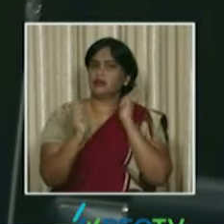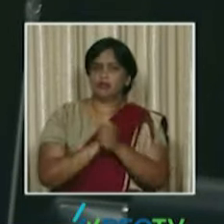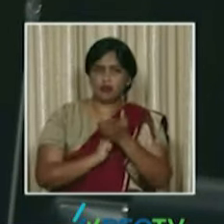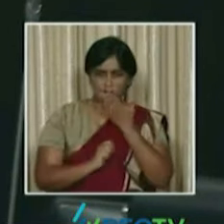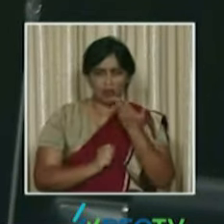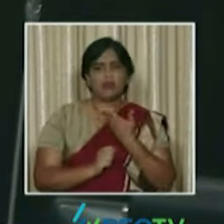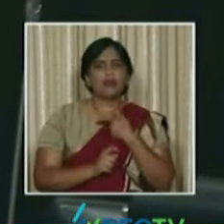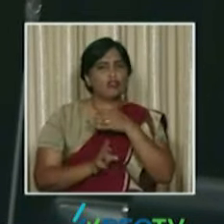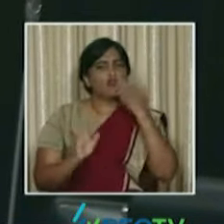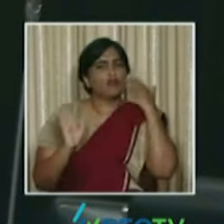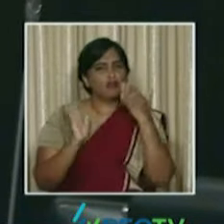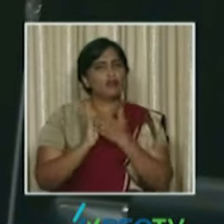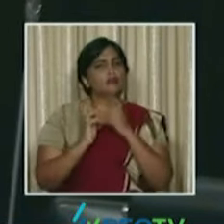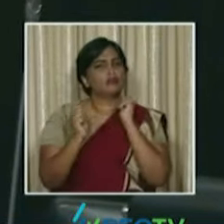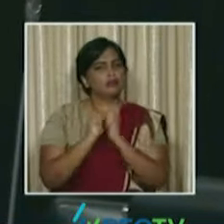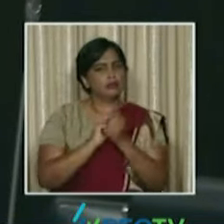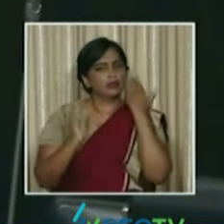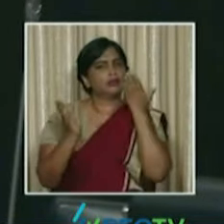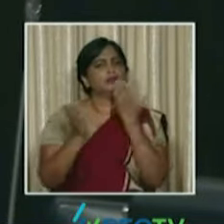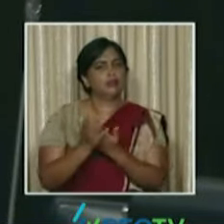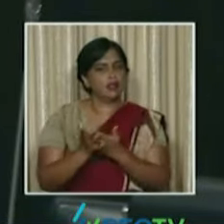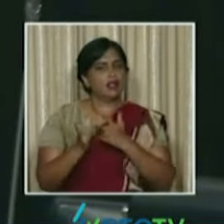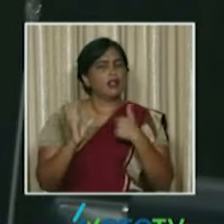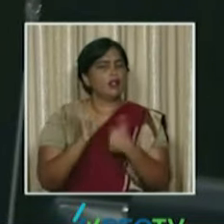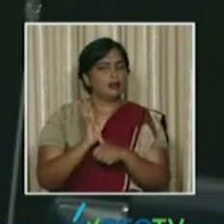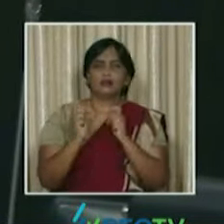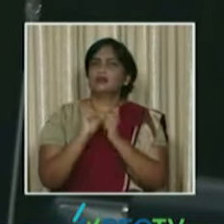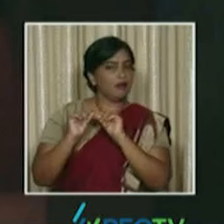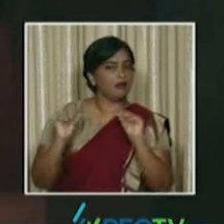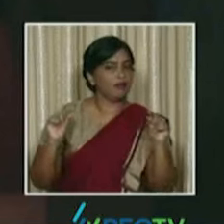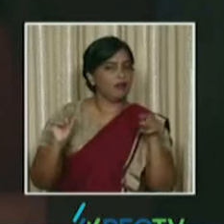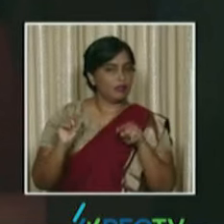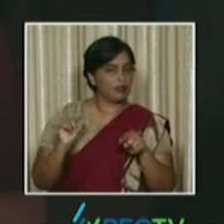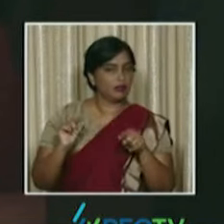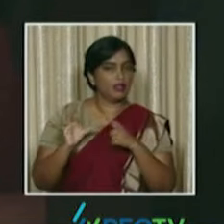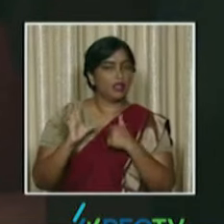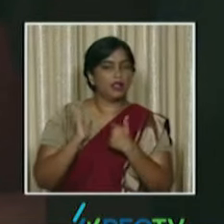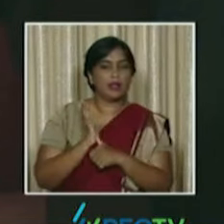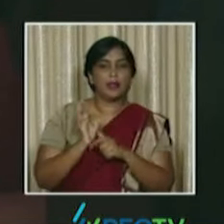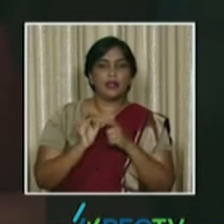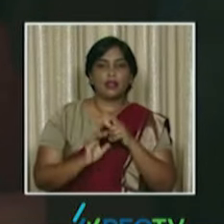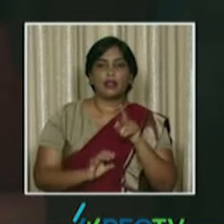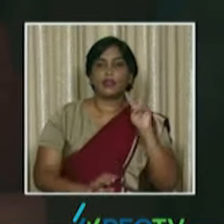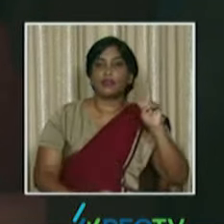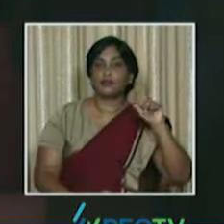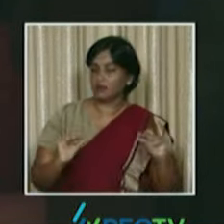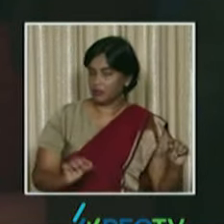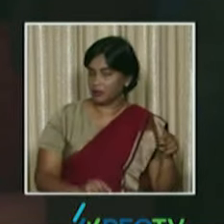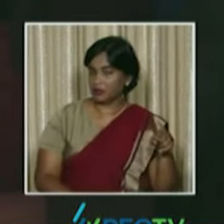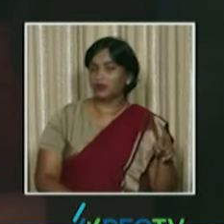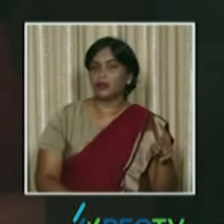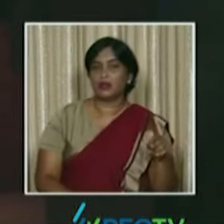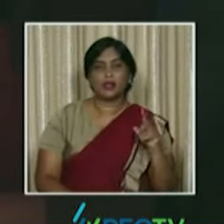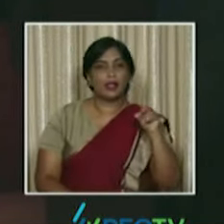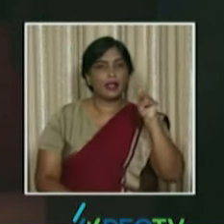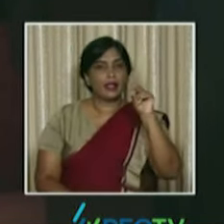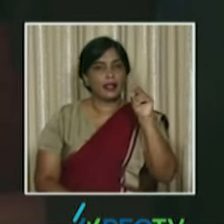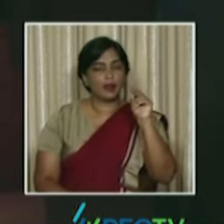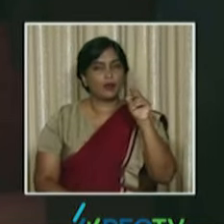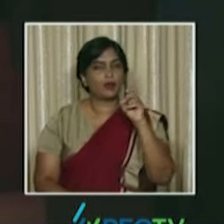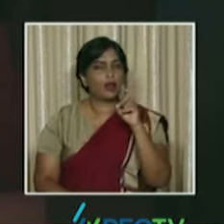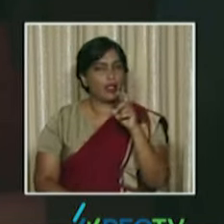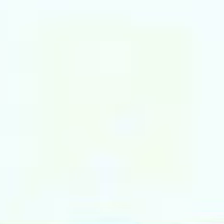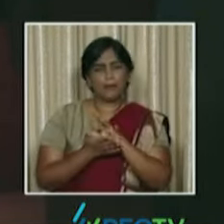අපිට පුළුවන් ඒ පිළිබඳව සංශෝධන ඉදිරිපත් කරලා මේ පනත සංශෝධනය කරගන්න. පනත් කෙටුම්පතේ 27 වන වගන්තිය 11 ඈ එකත්